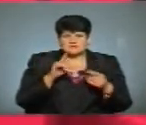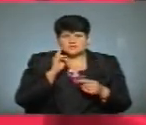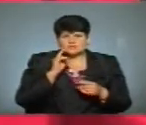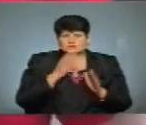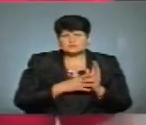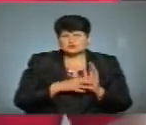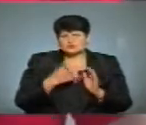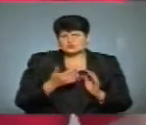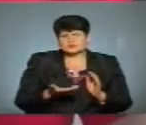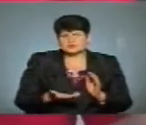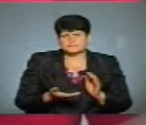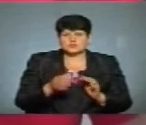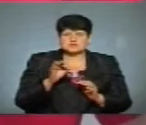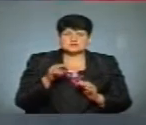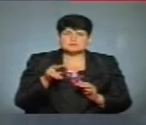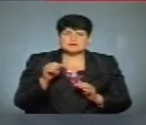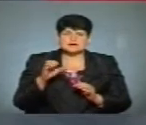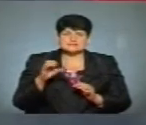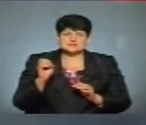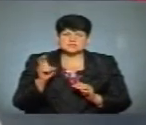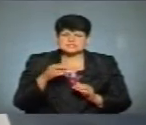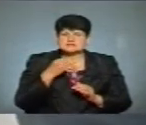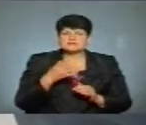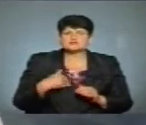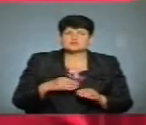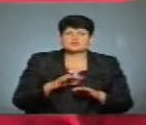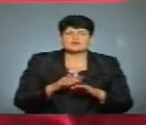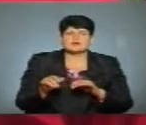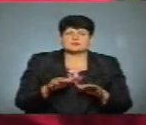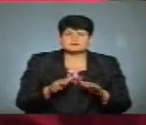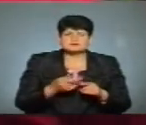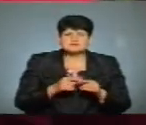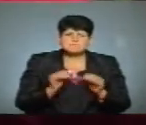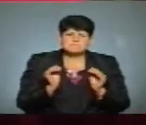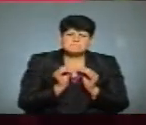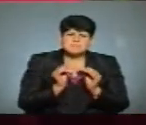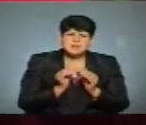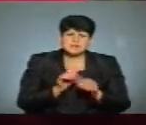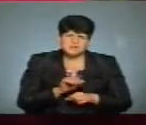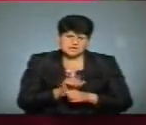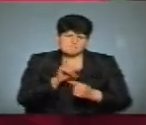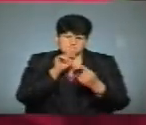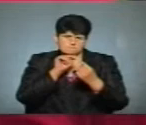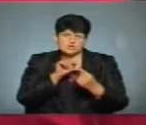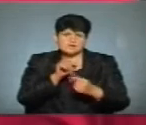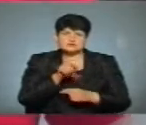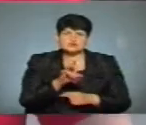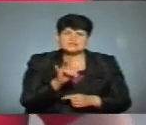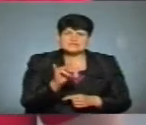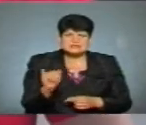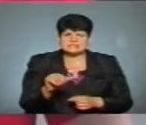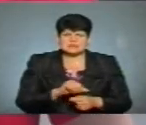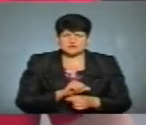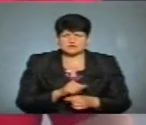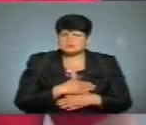90-ті роки. Олександр Пасічник розповів, для чого проводять цю акцію. Це маленький такий протест того, що ні наркотикам. Не хочу,